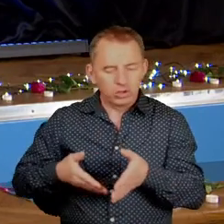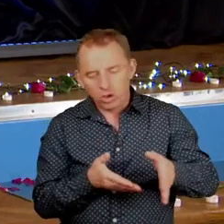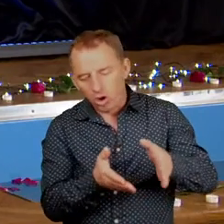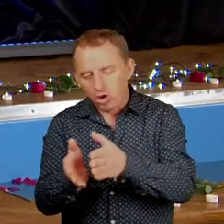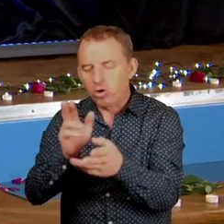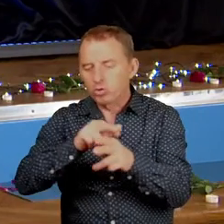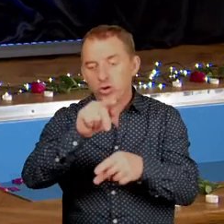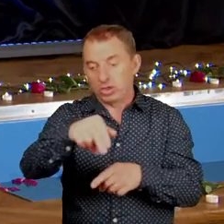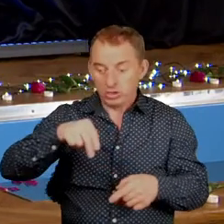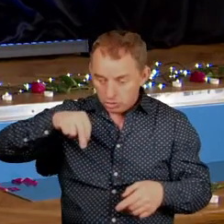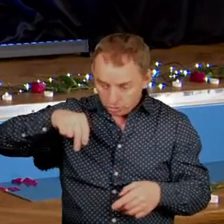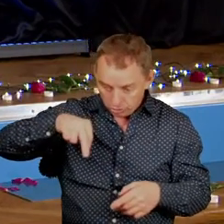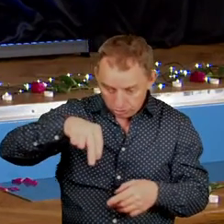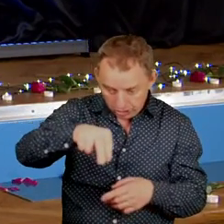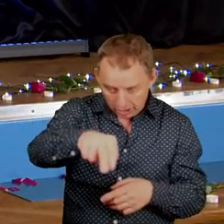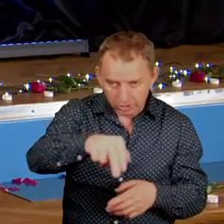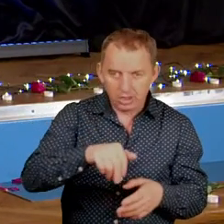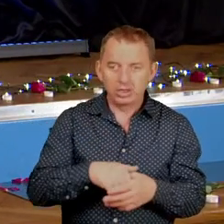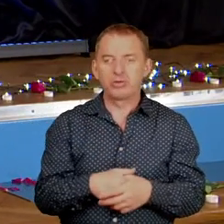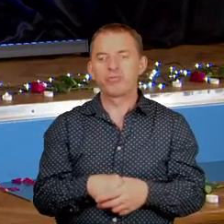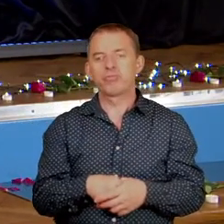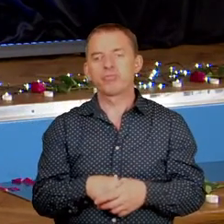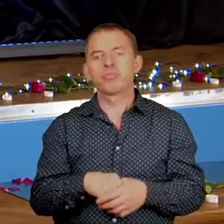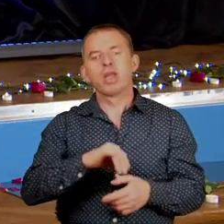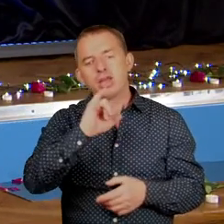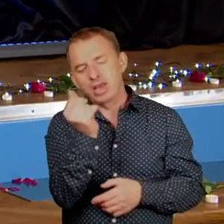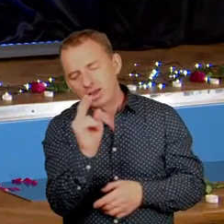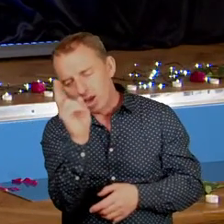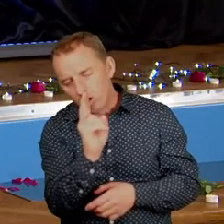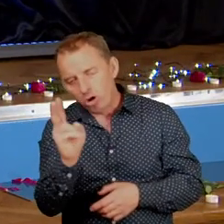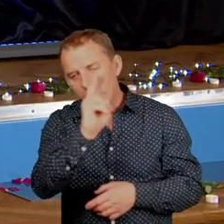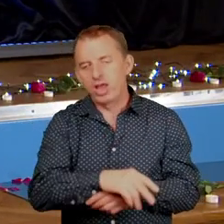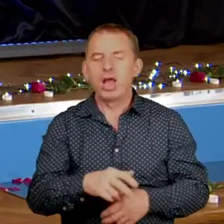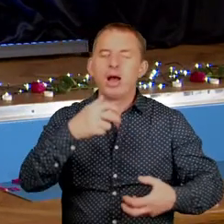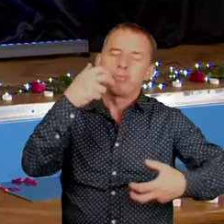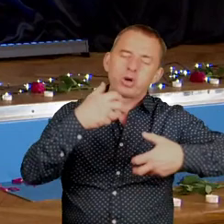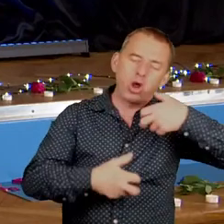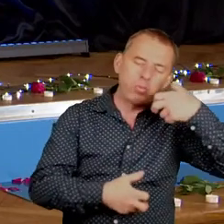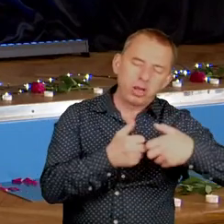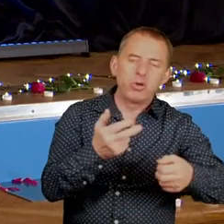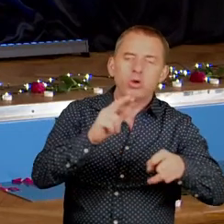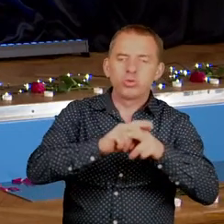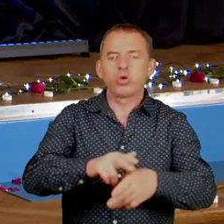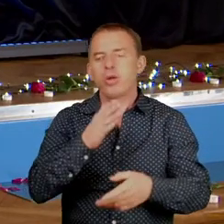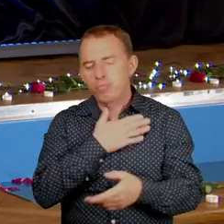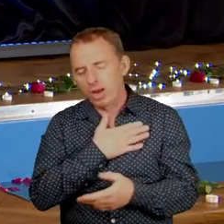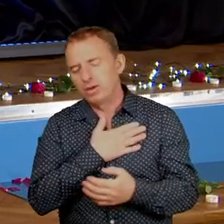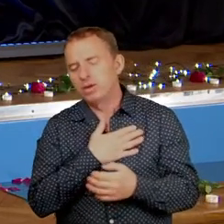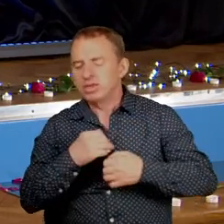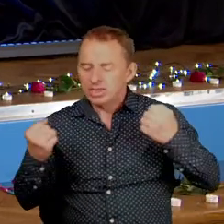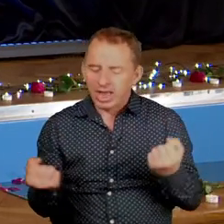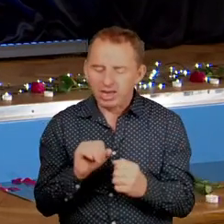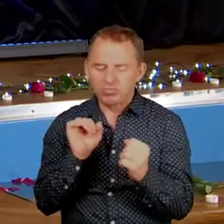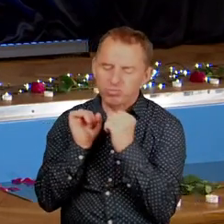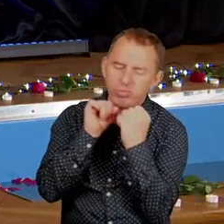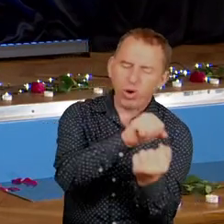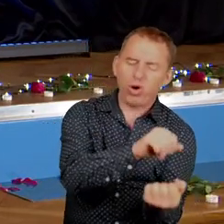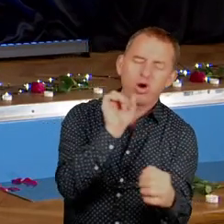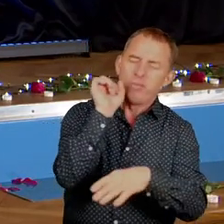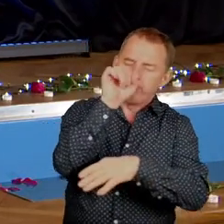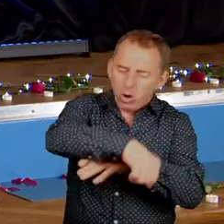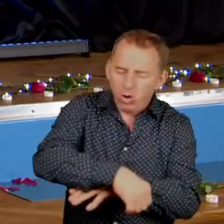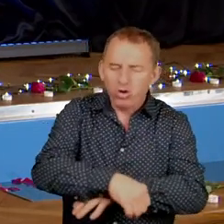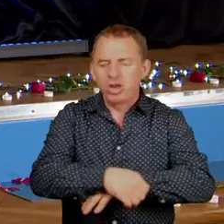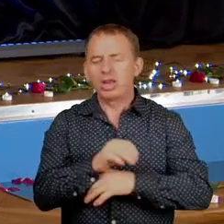idziesz. Whatever challenges you face in life. Jakiekolwiek problemy, z którymi musisz się zmierzyć. Whatever the devil throws at